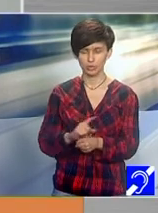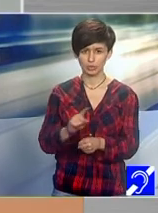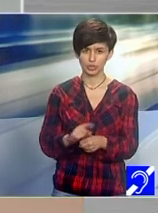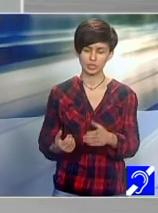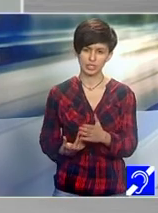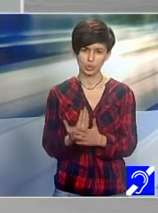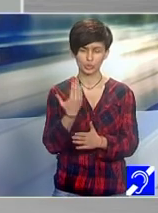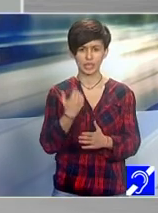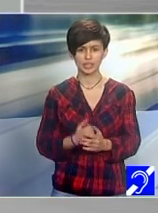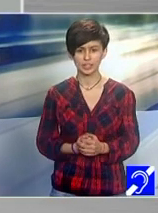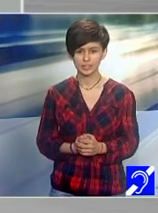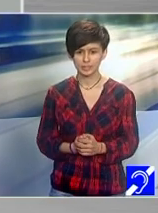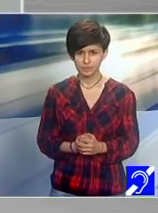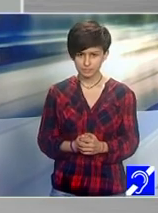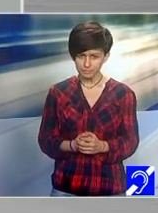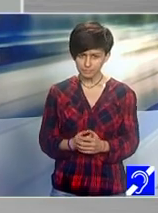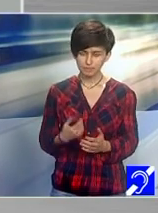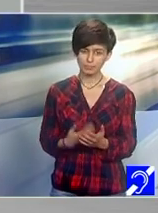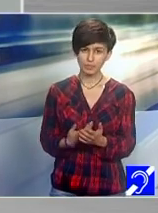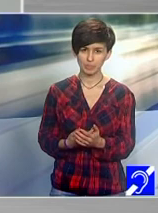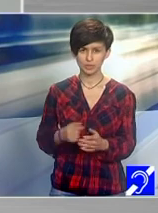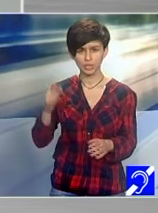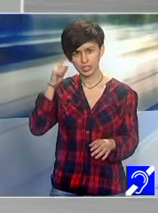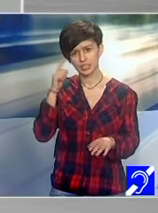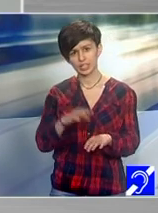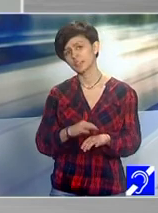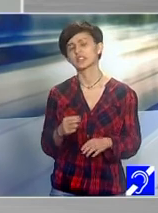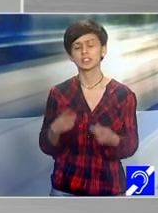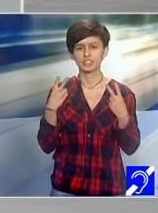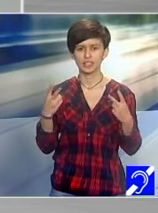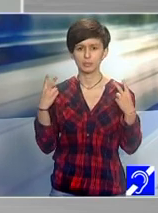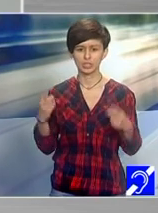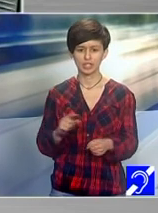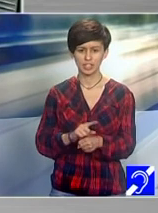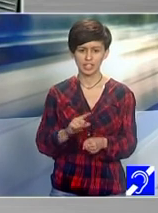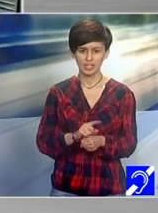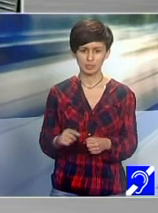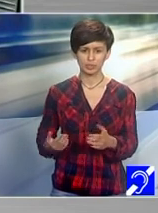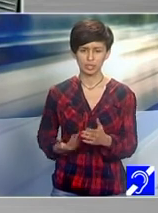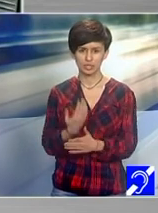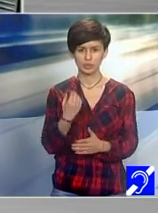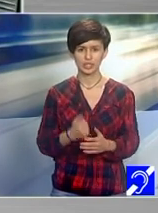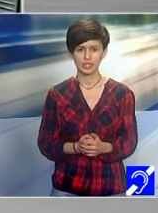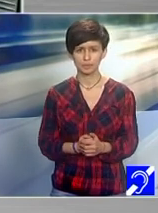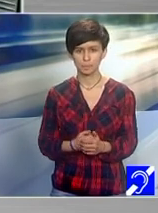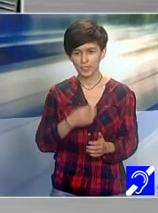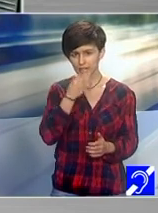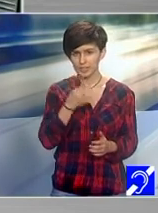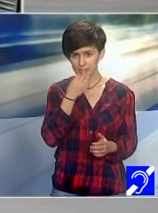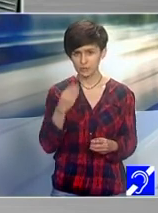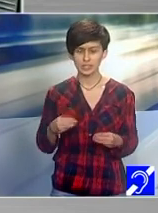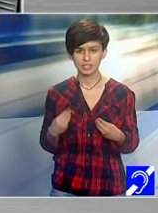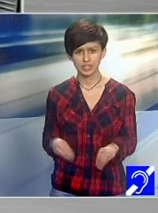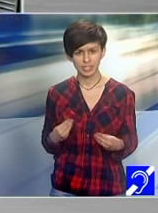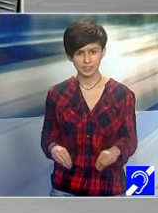cum cunoașteți, este foarte important elementul de noutate. Spuneați de exemplu acela de succes, RoboScan, da.